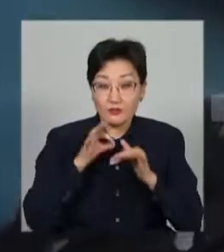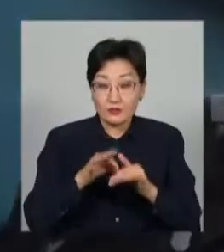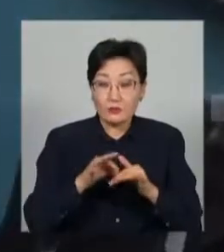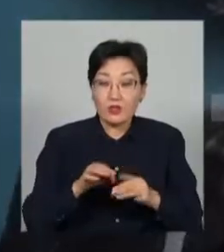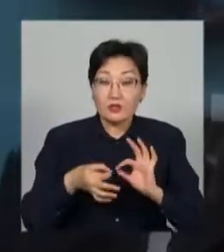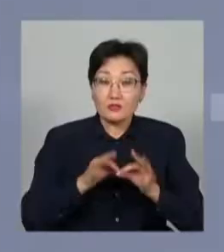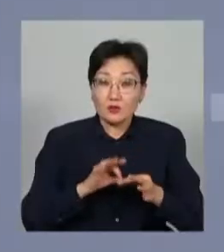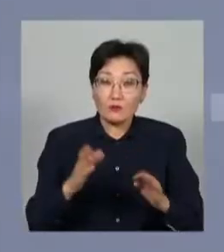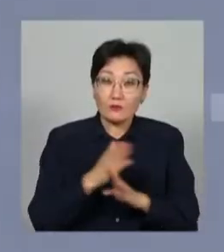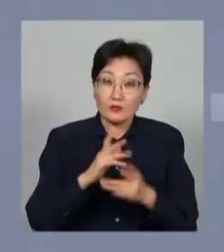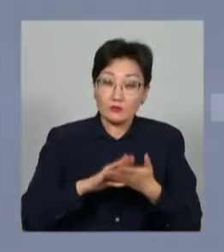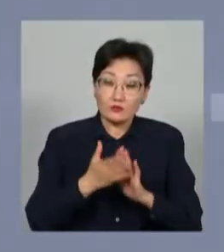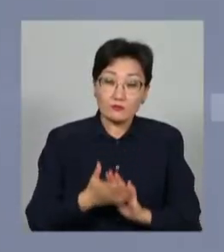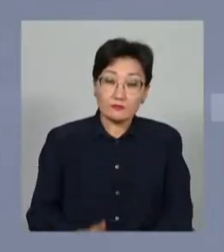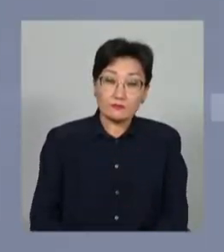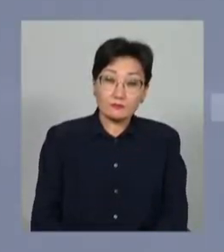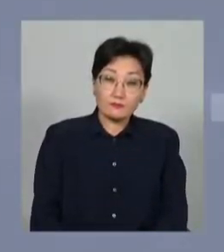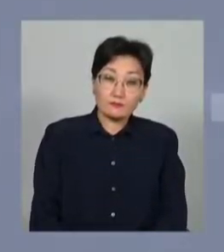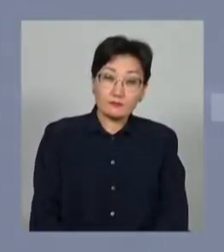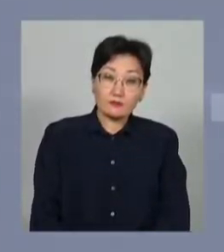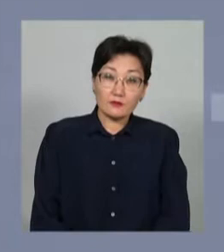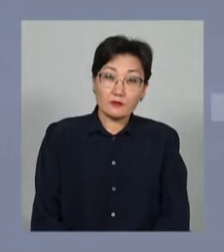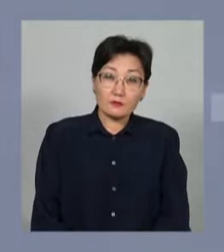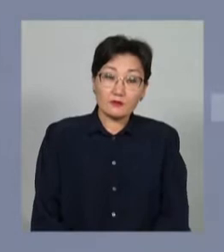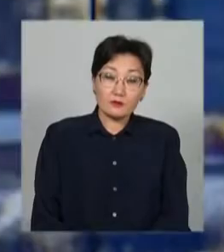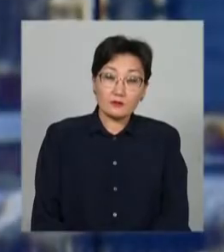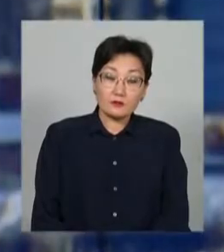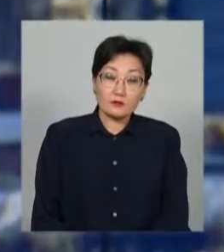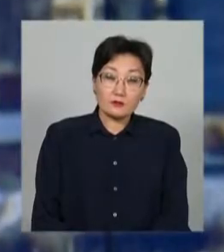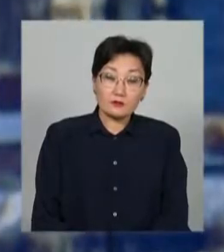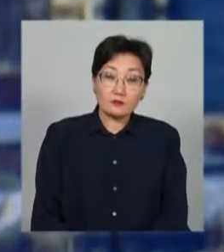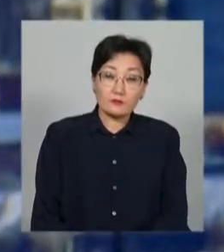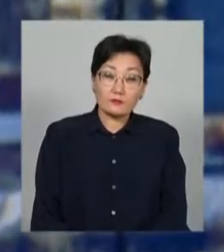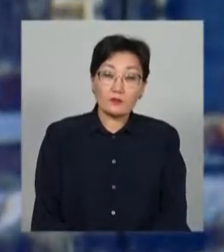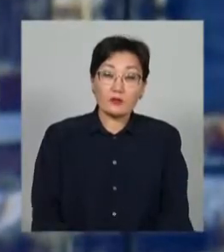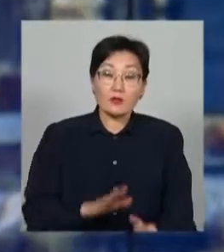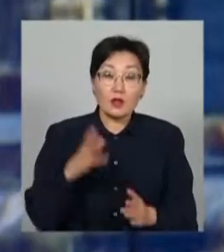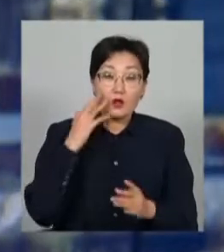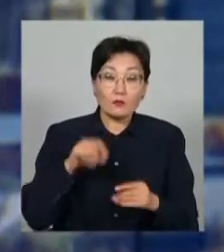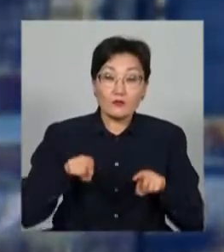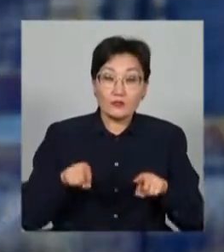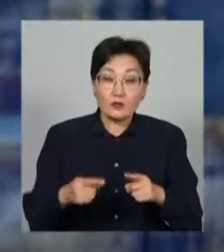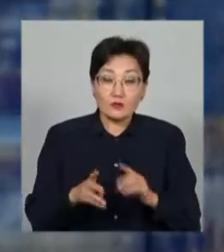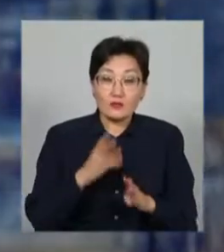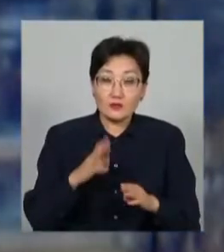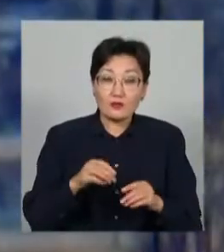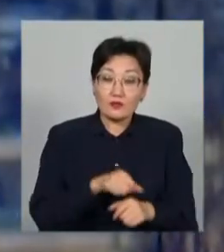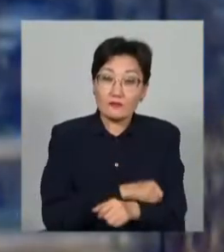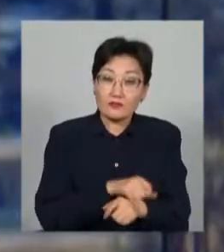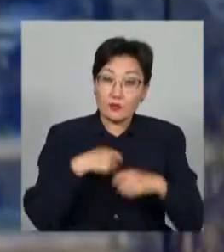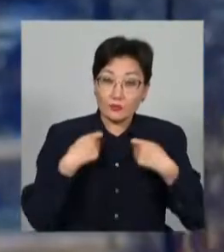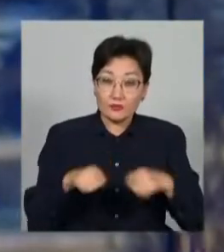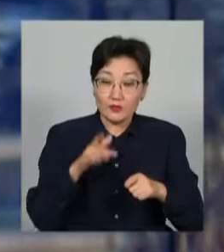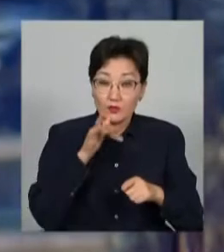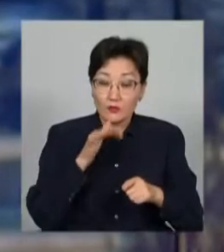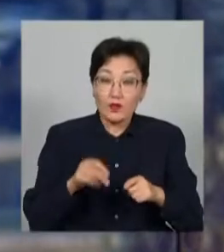в сложных метеоусловиях. В Алматы задержали очередных наркозакладчиков. Во